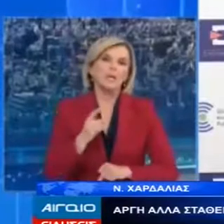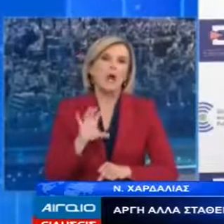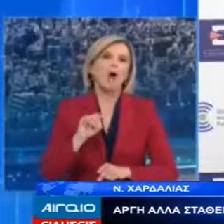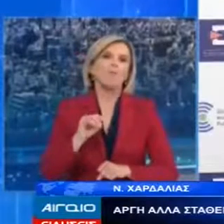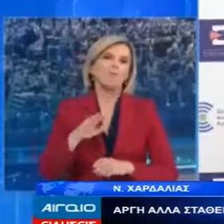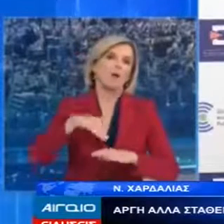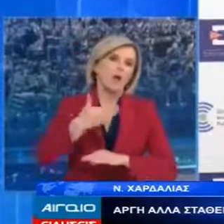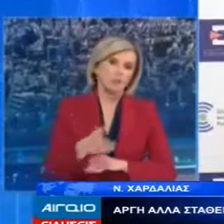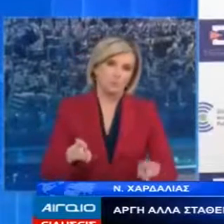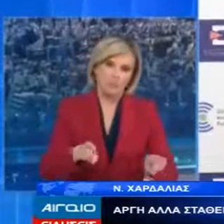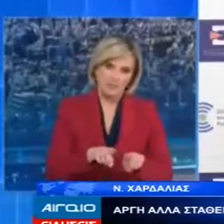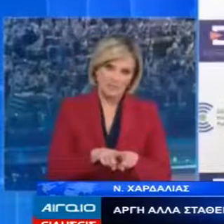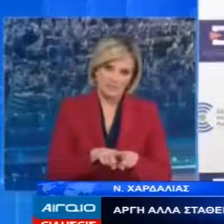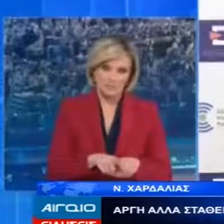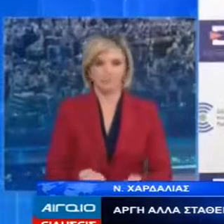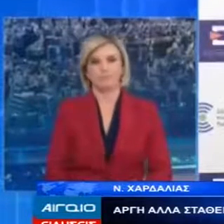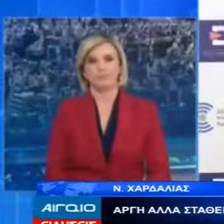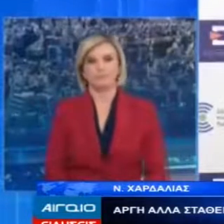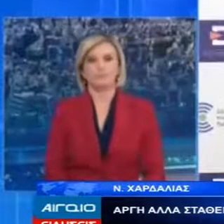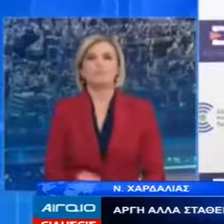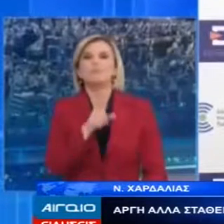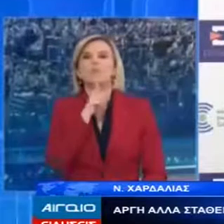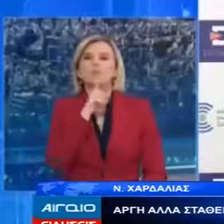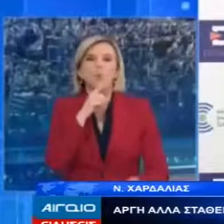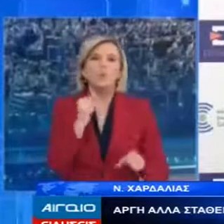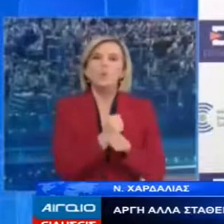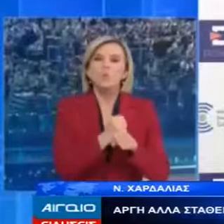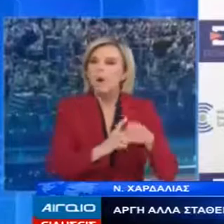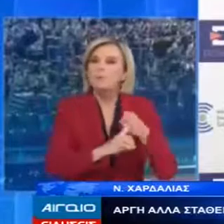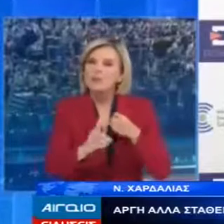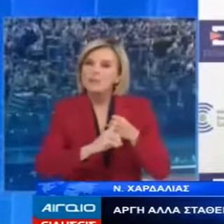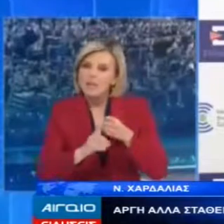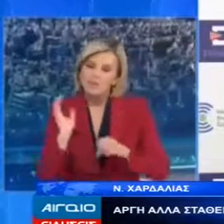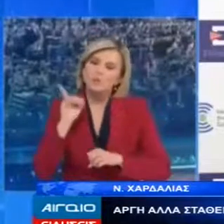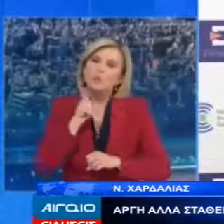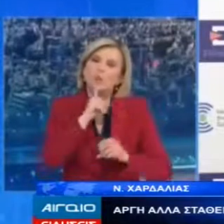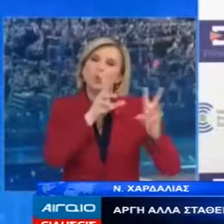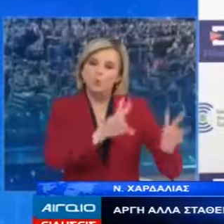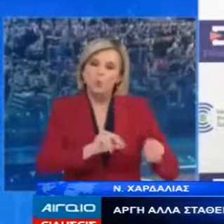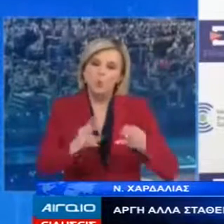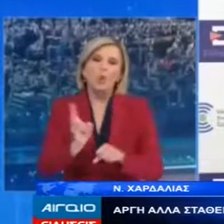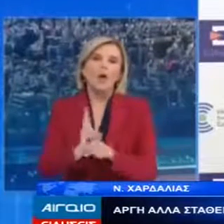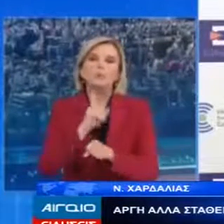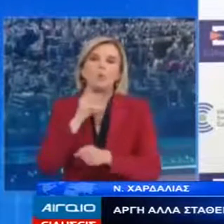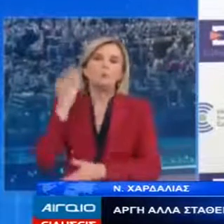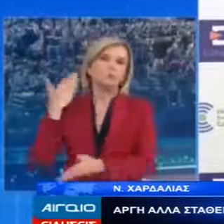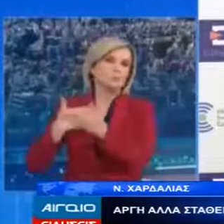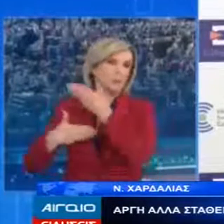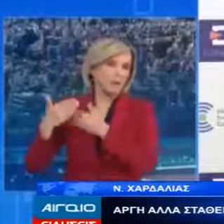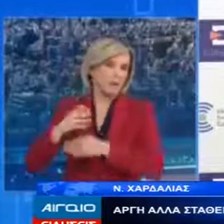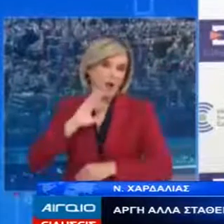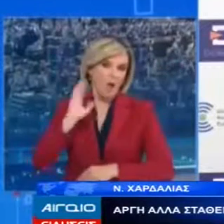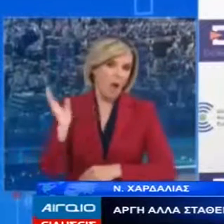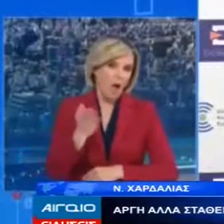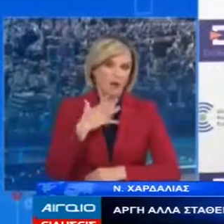κατοικίδιο. Η μετακίνηση για λόγους εργασίας γίνεται με τα ίδια έγγραφα που γίνονταν ως σήμερα, ενώ για τις άλλες δύο περιπτώσεις ο πολίτης πρέπει να έχει